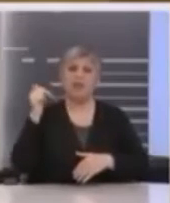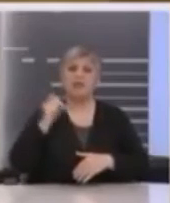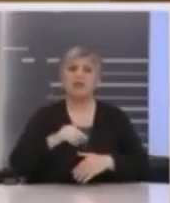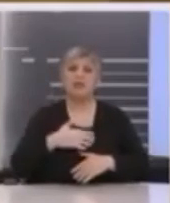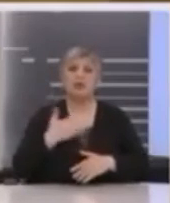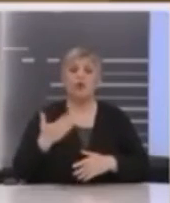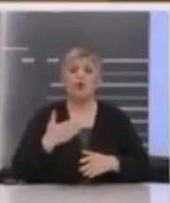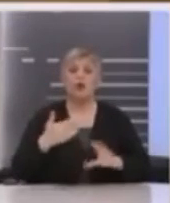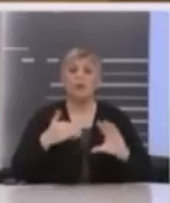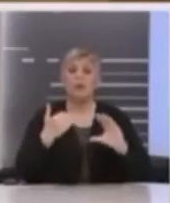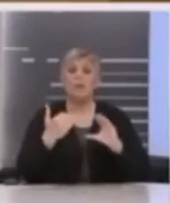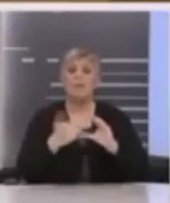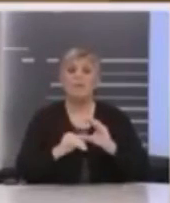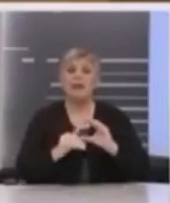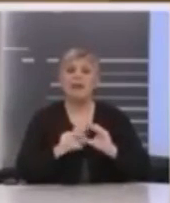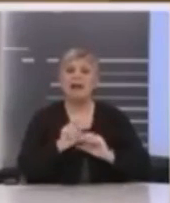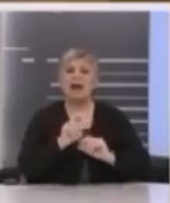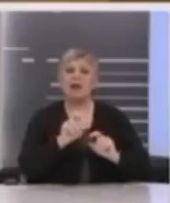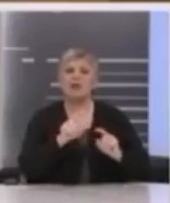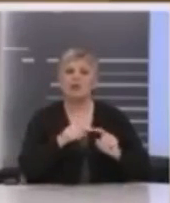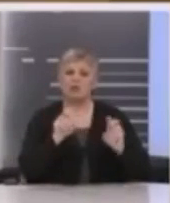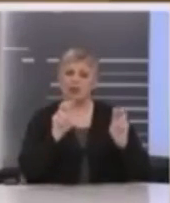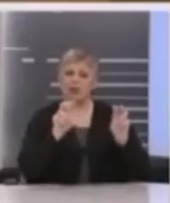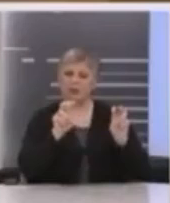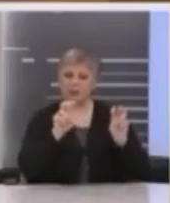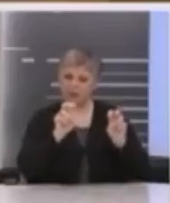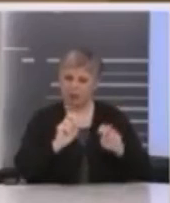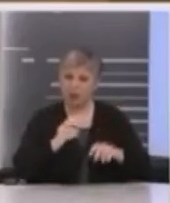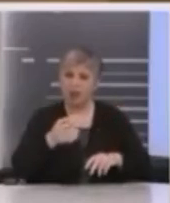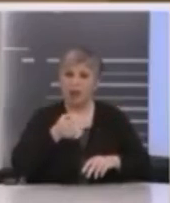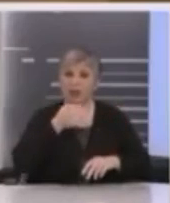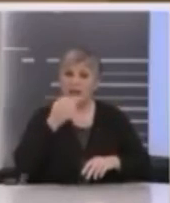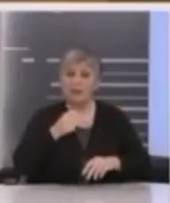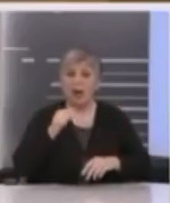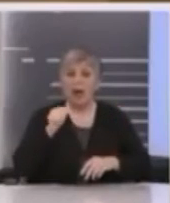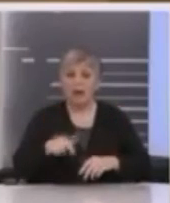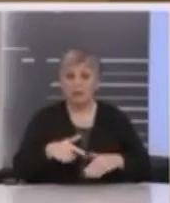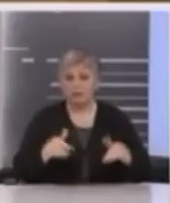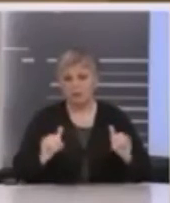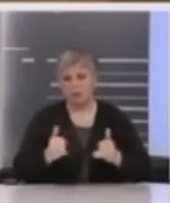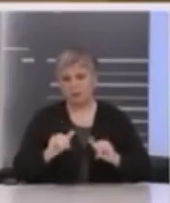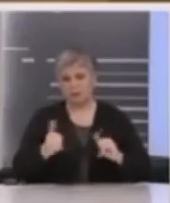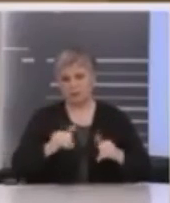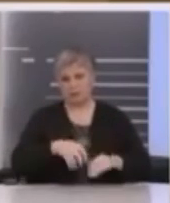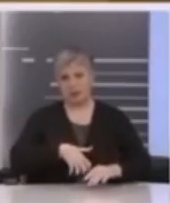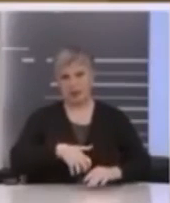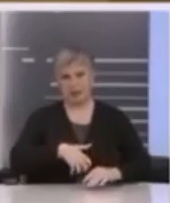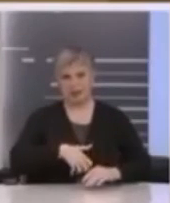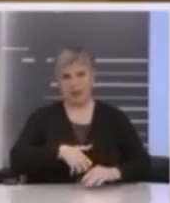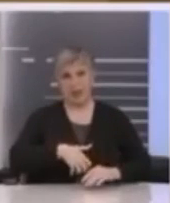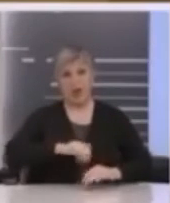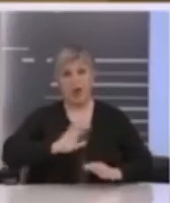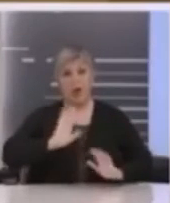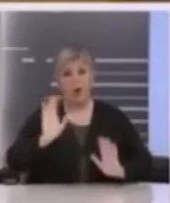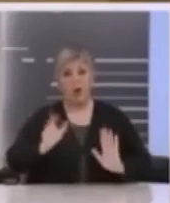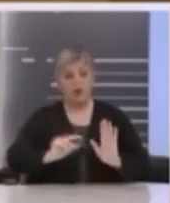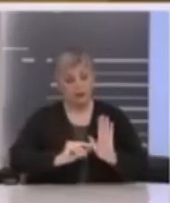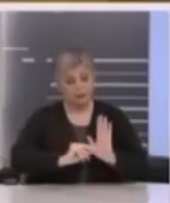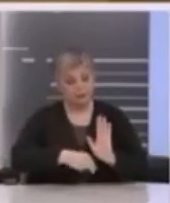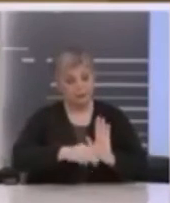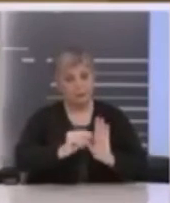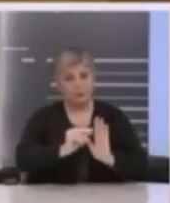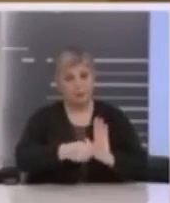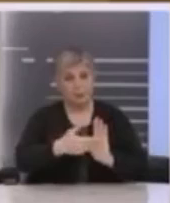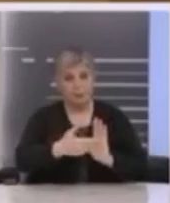λέγοντας πάρτε και κρατήστε το να το δείτε ως παιδική χαρά όταν θα έρθει το μνημόνιο του κυρίου